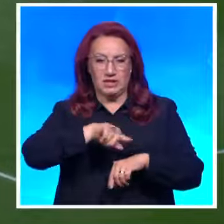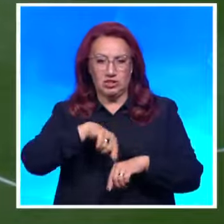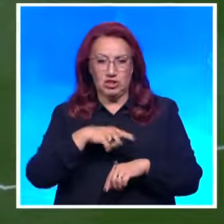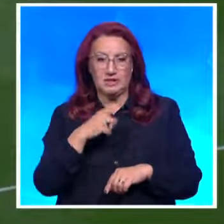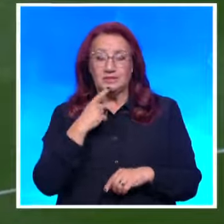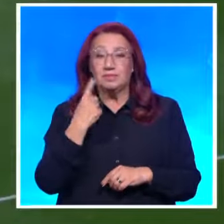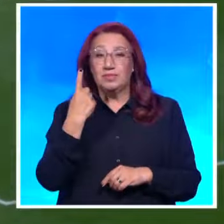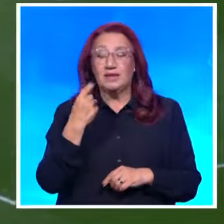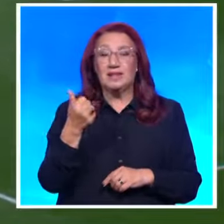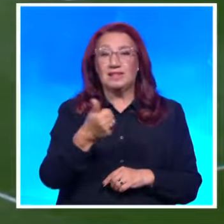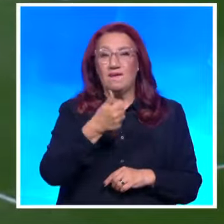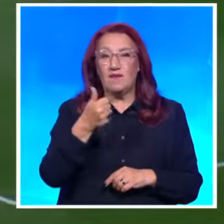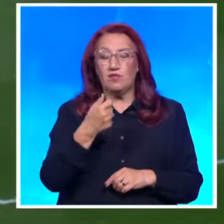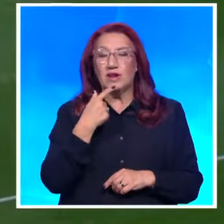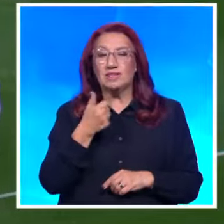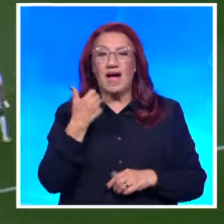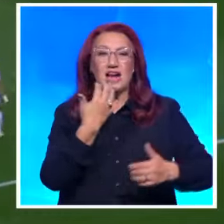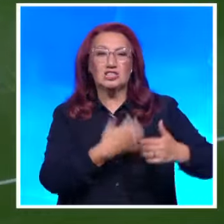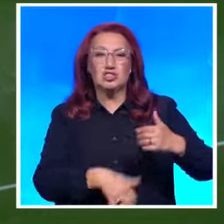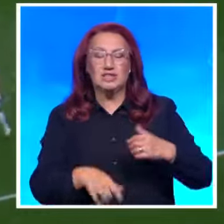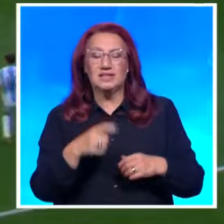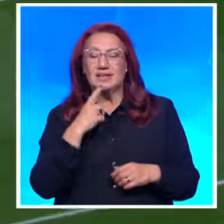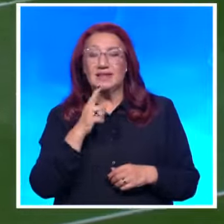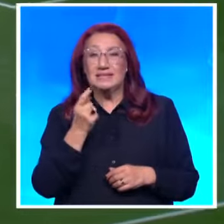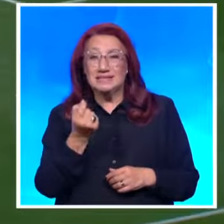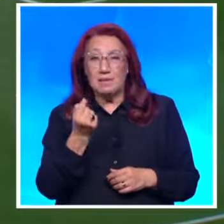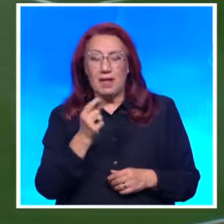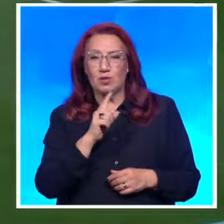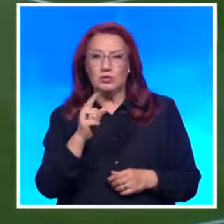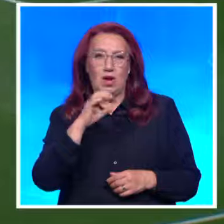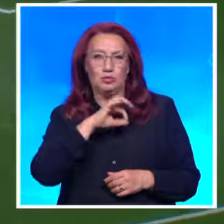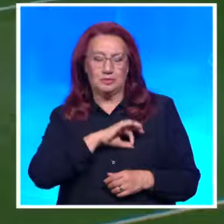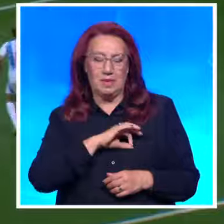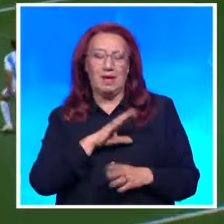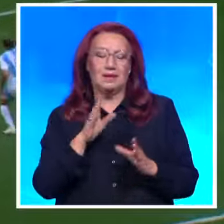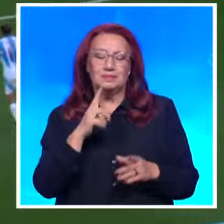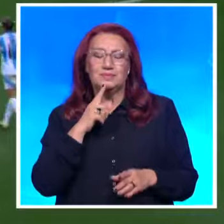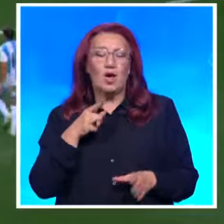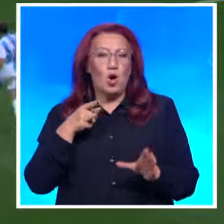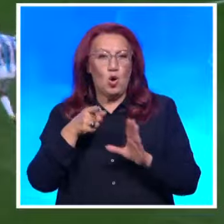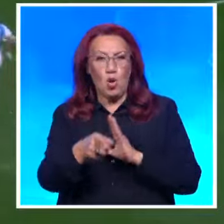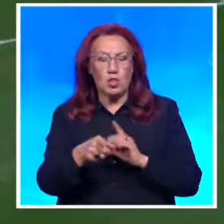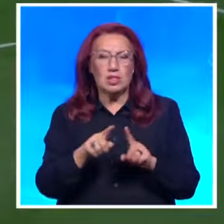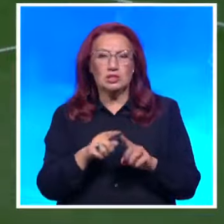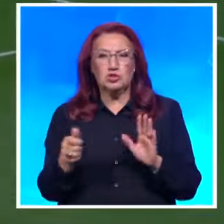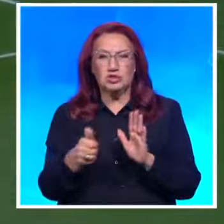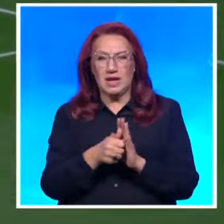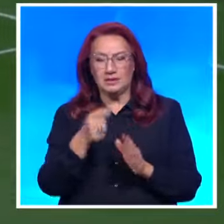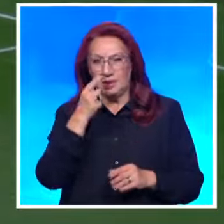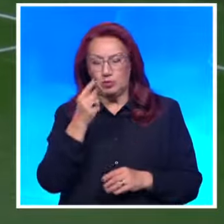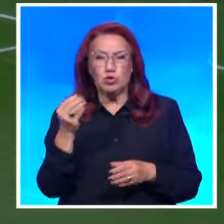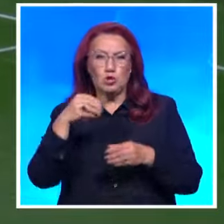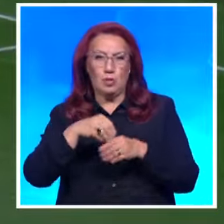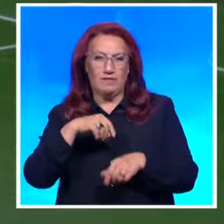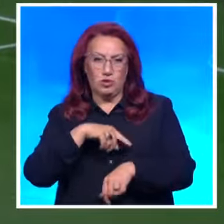за трофея Аржентина драматично избегна загуба срещу Марокко с гол в 16-та минута на добавеното време на Кристиан Медина. Матчът